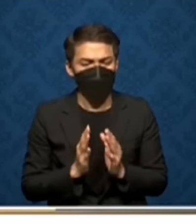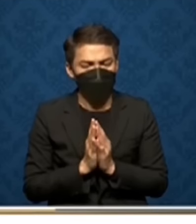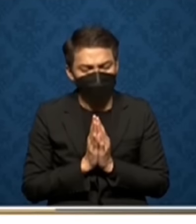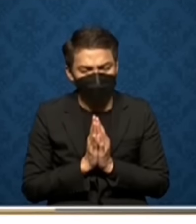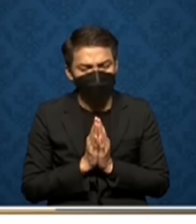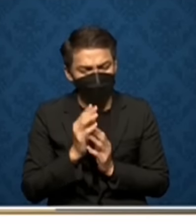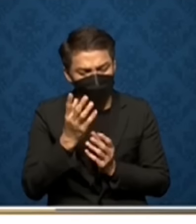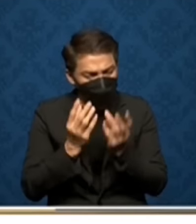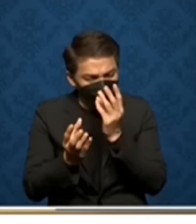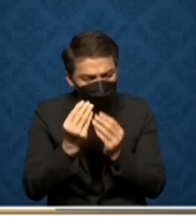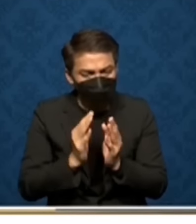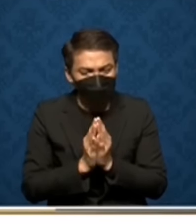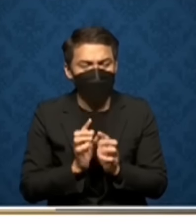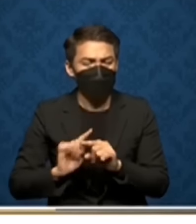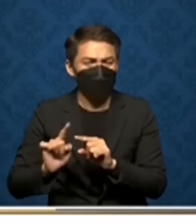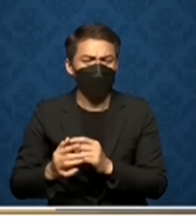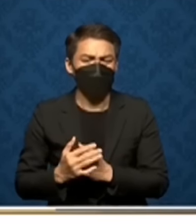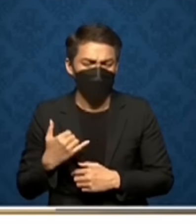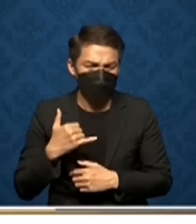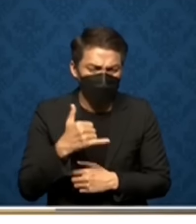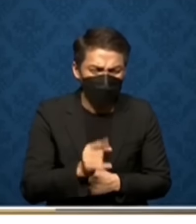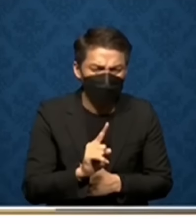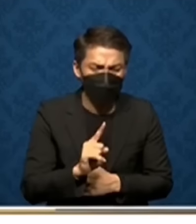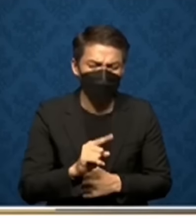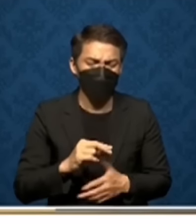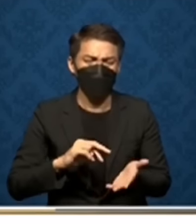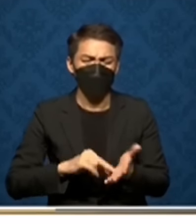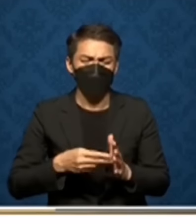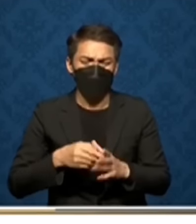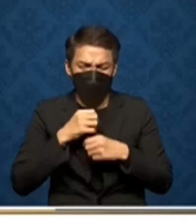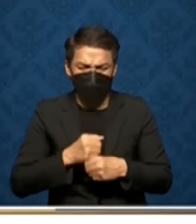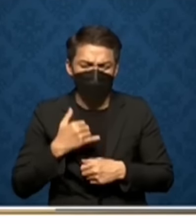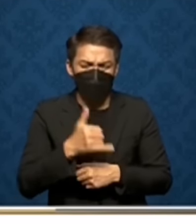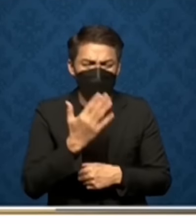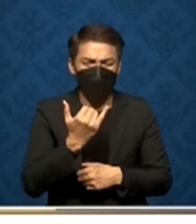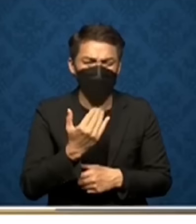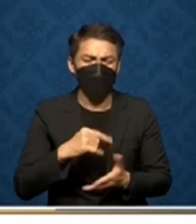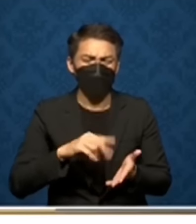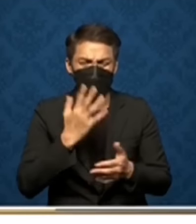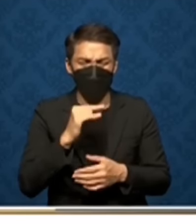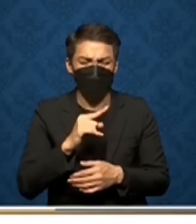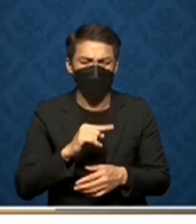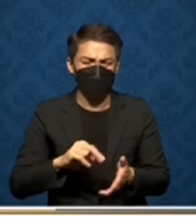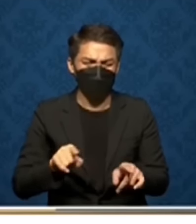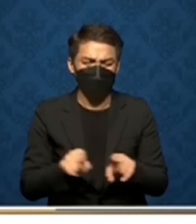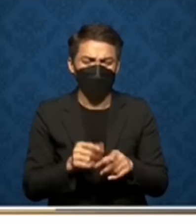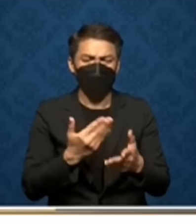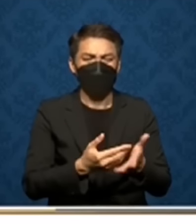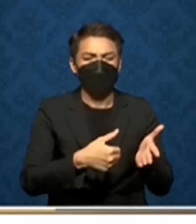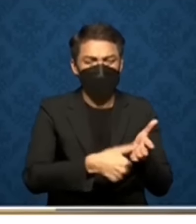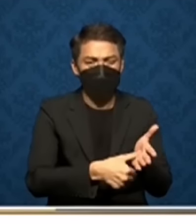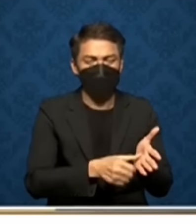ถามว่ามาทำไมเหตุที่มามันไม่มีอนาคตลูกหลานจะอยู่ไม่ได้เพราะเป็นหนี้ธกส.ธก